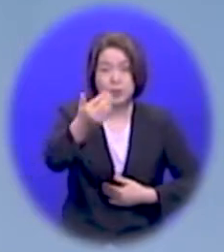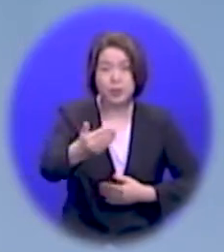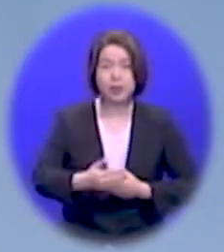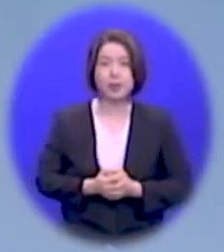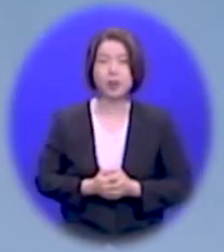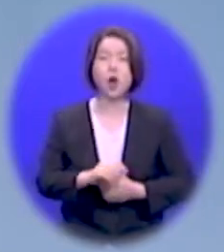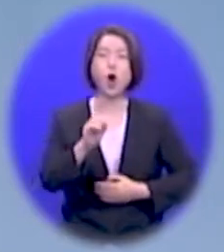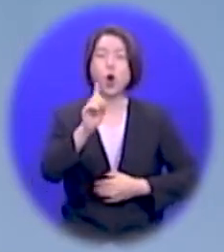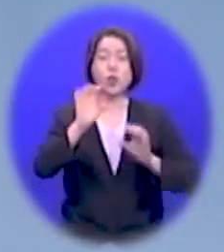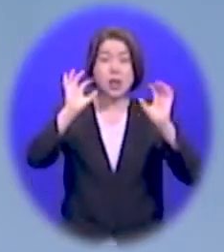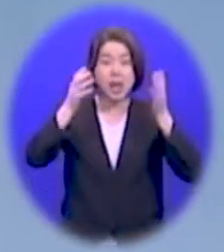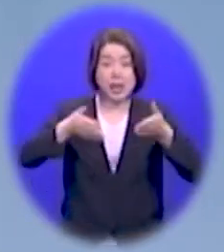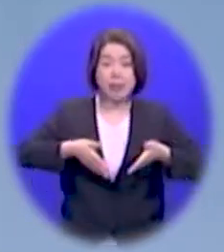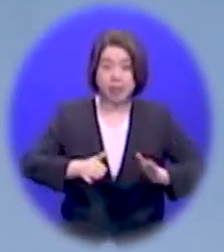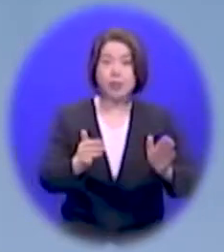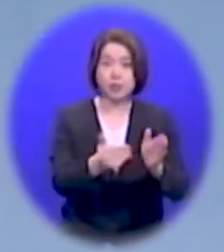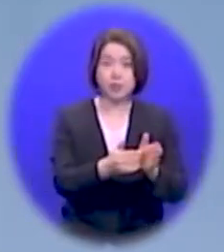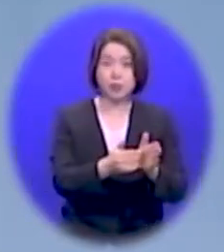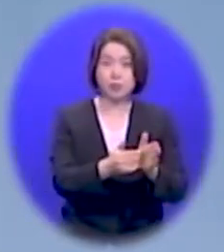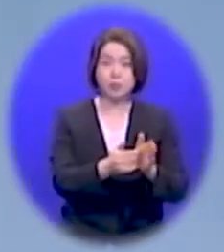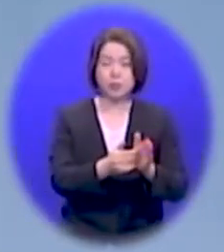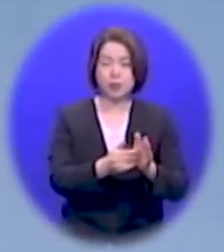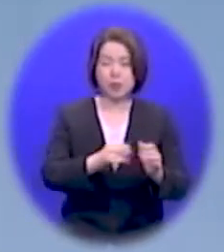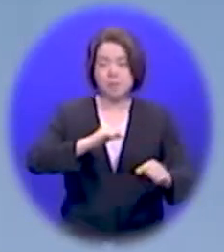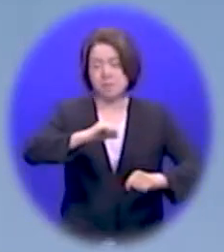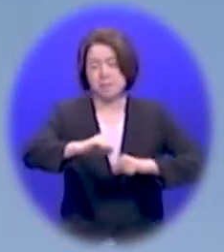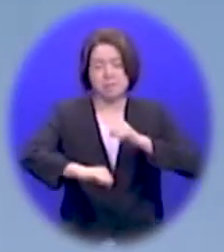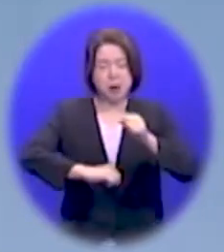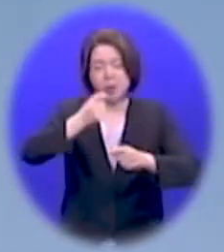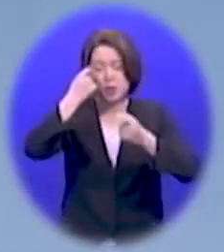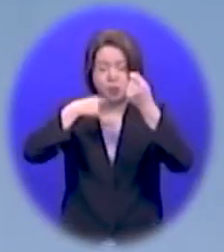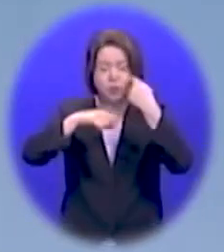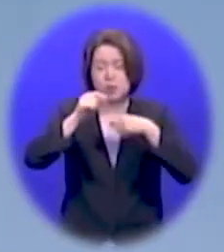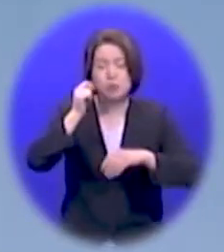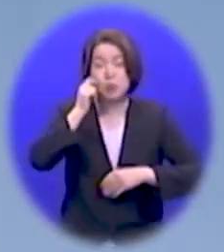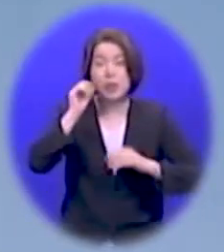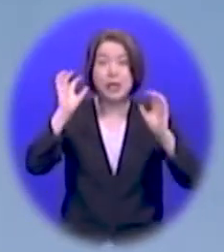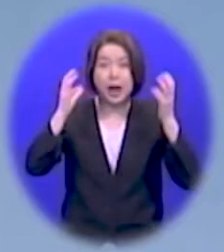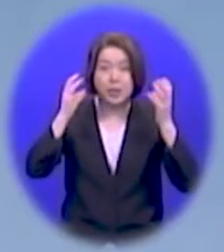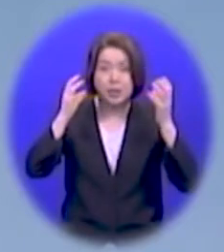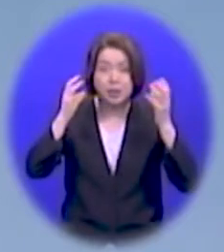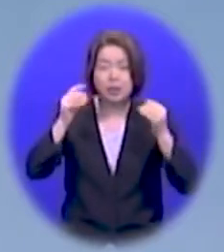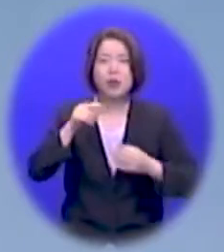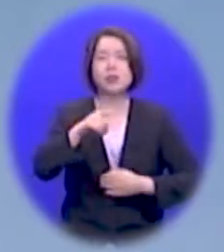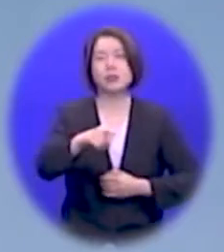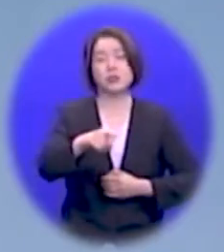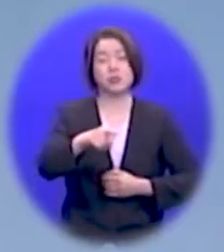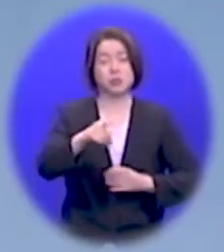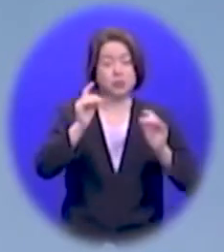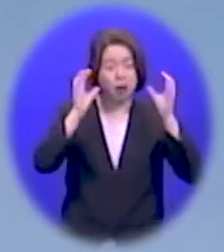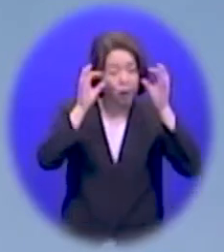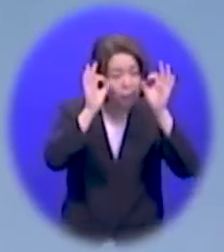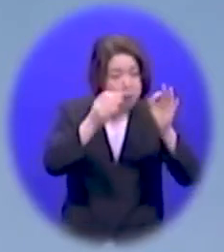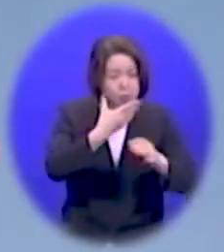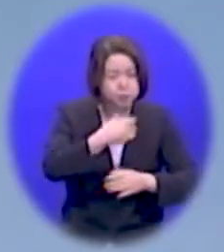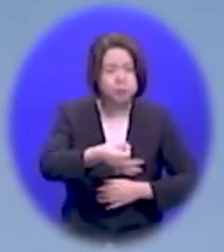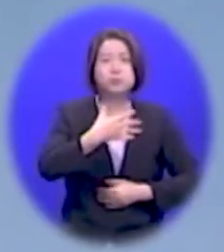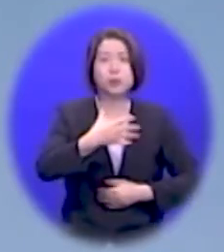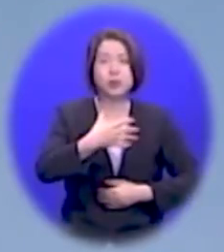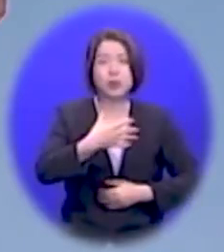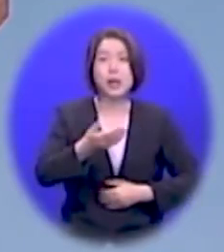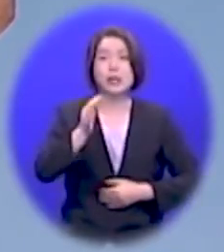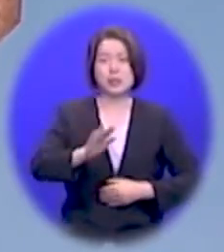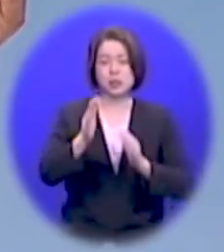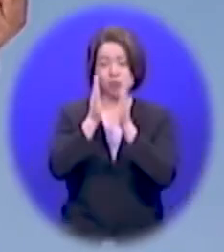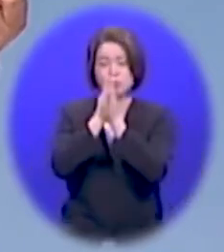어떤 아이가 태어났는데 마음껏 놀지도 못하는 아이라면 그 아이는 얼마나 불행하게 씁니까 그런데